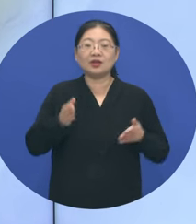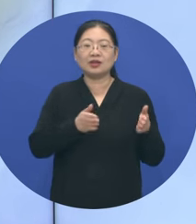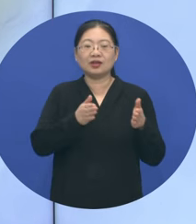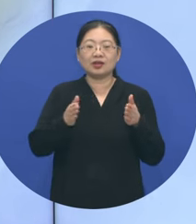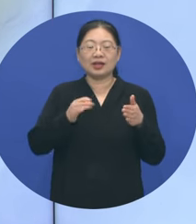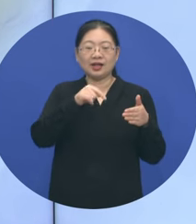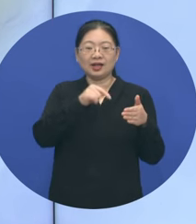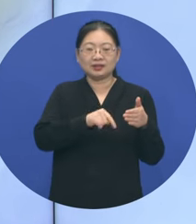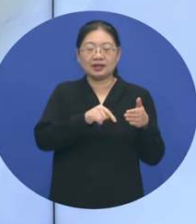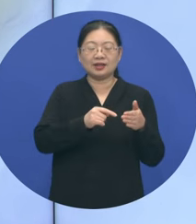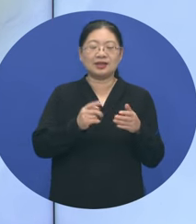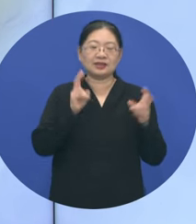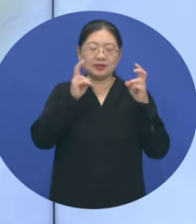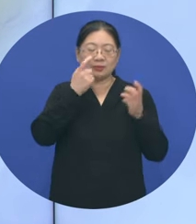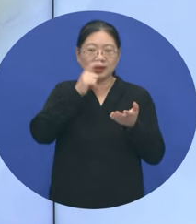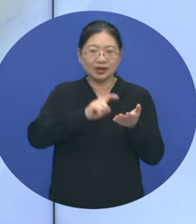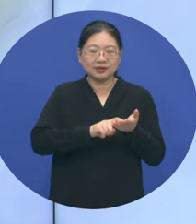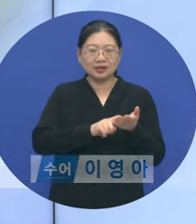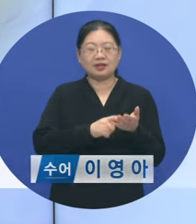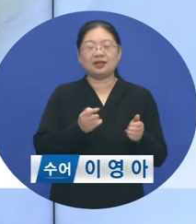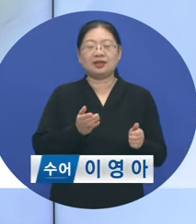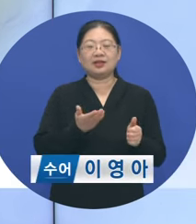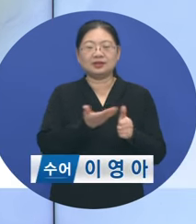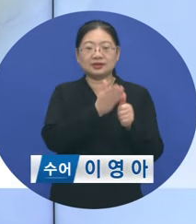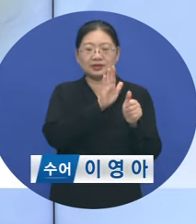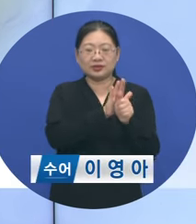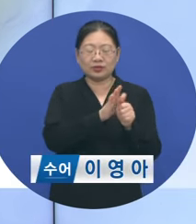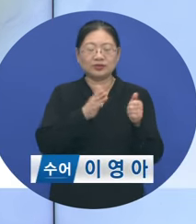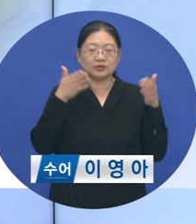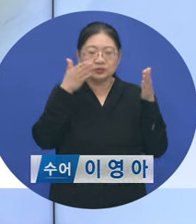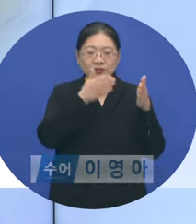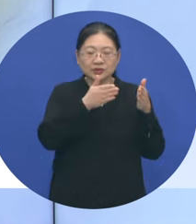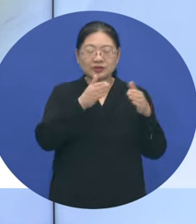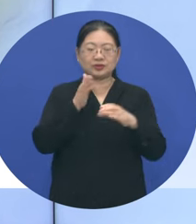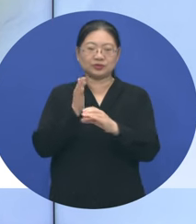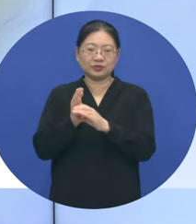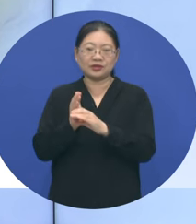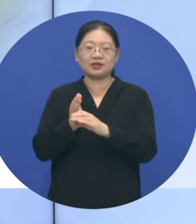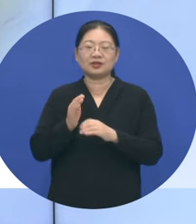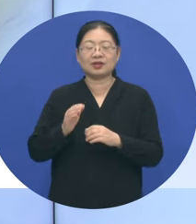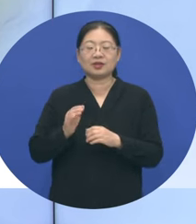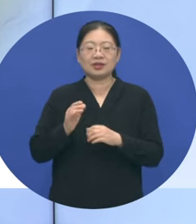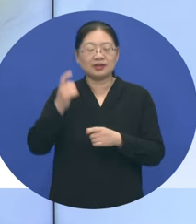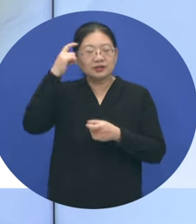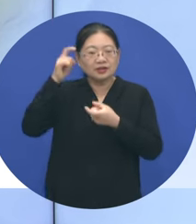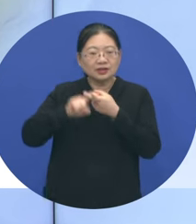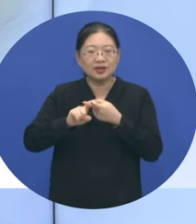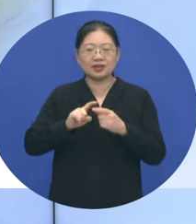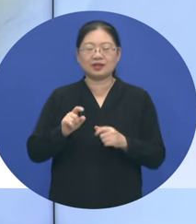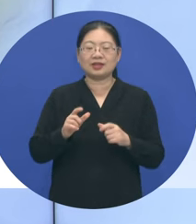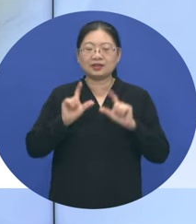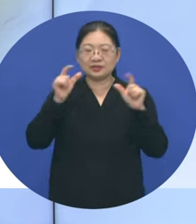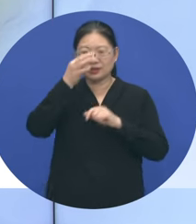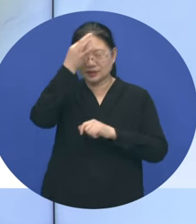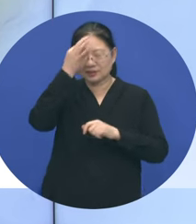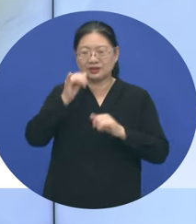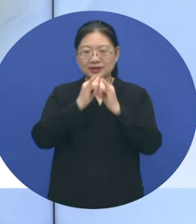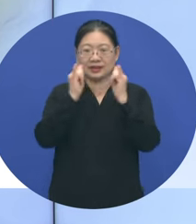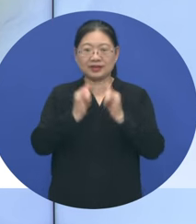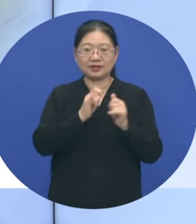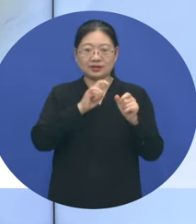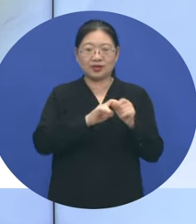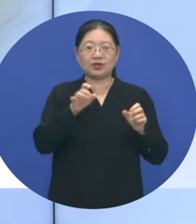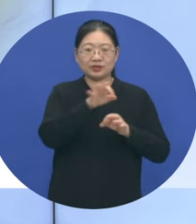경기도는 돈의 기업 발굴과 지원에 총력전을 펼치고 있습니다 그중에서도 최근 주목받는 기테크 사회적